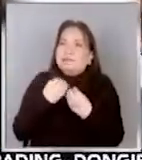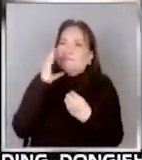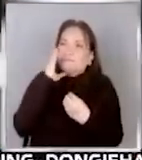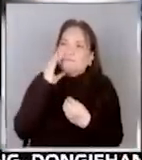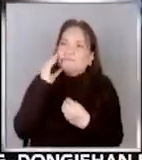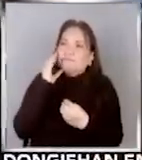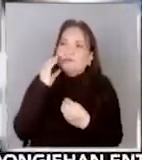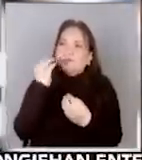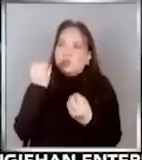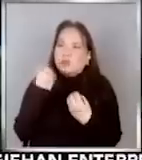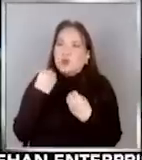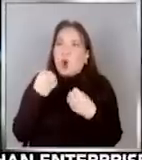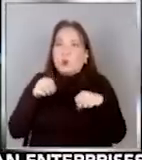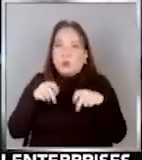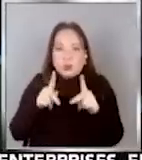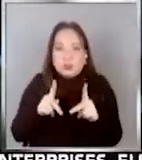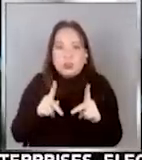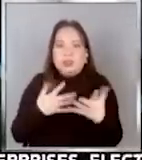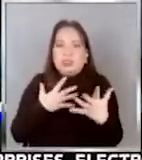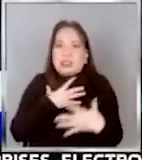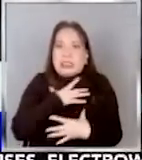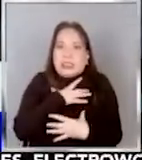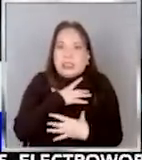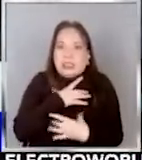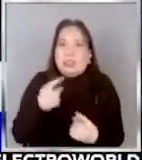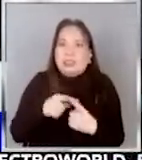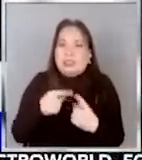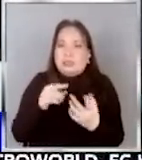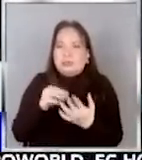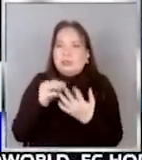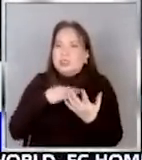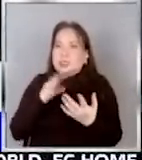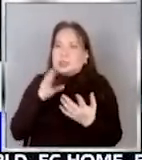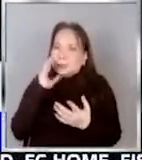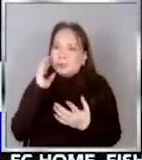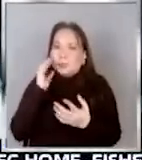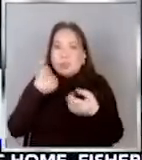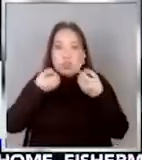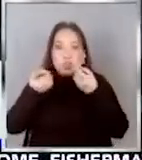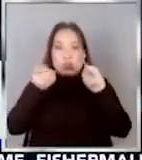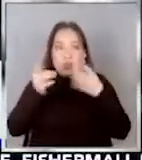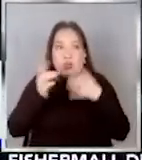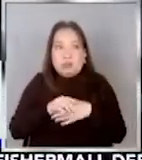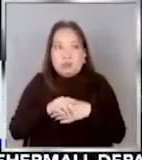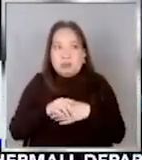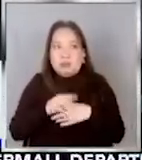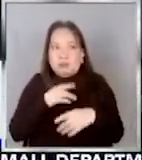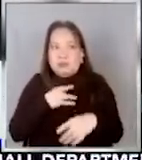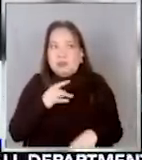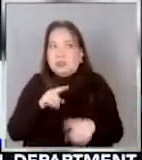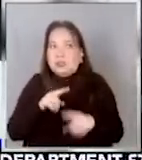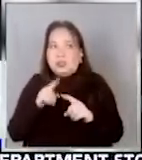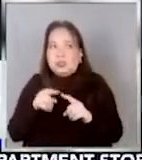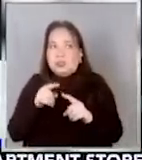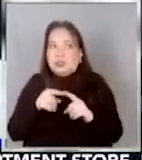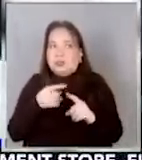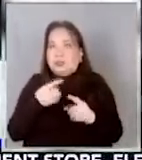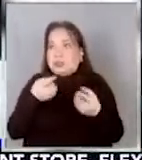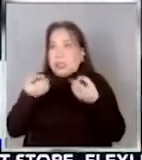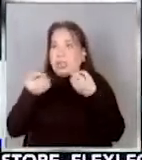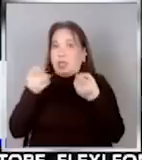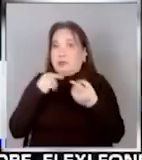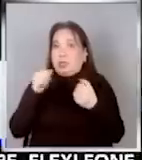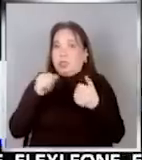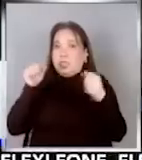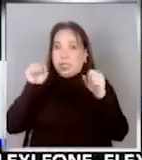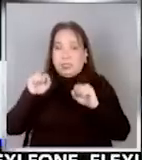me, especially sa field ng directing. Iba kasing pag sinabi mong director ka ng isang live event, especially